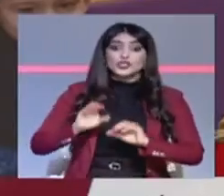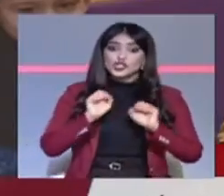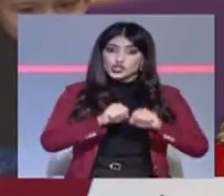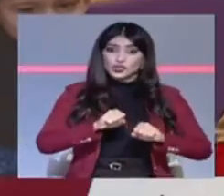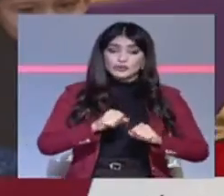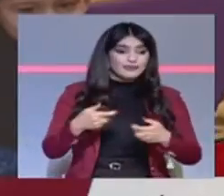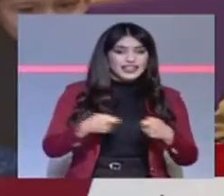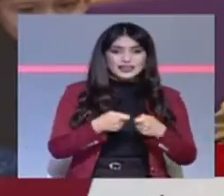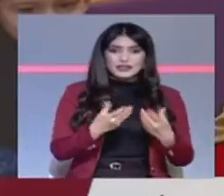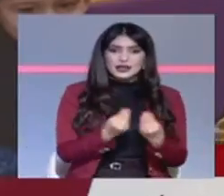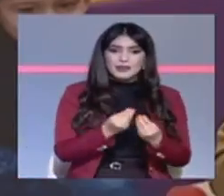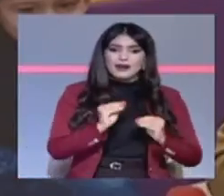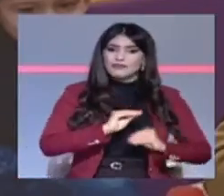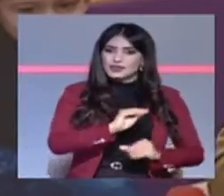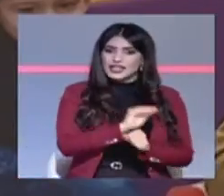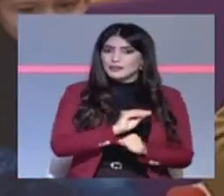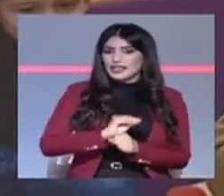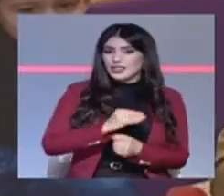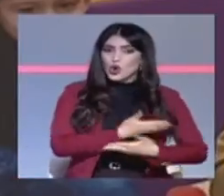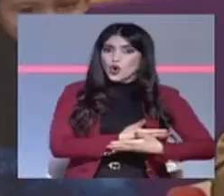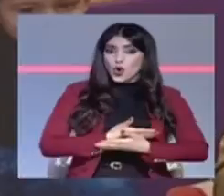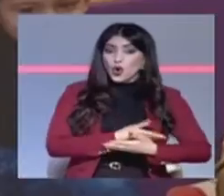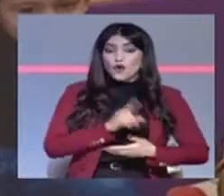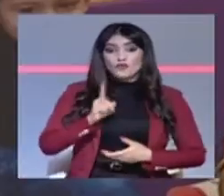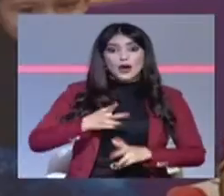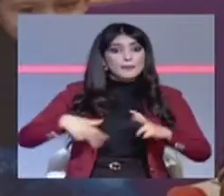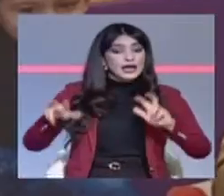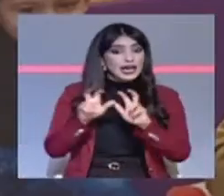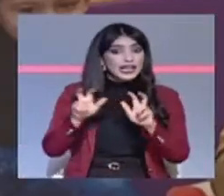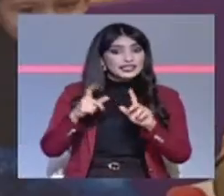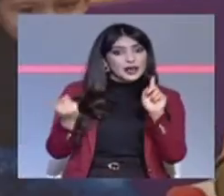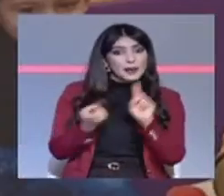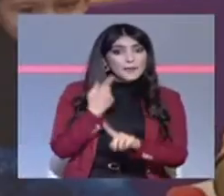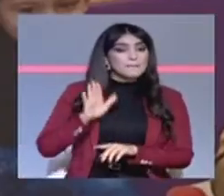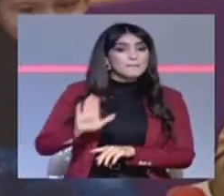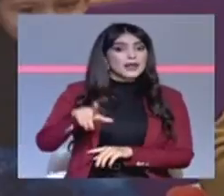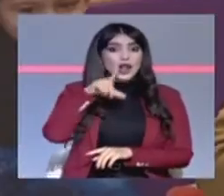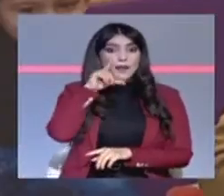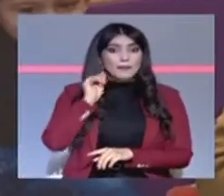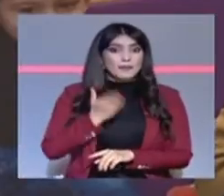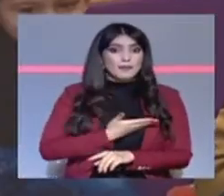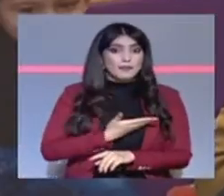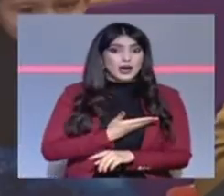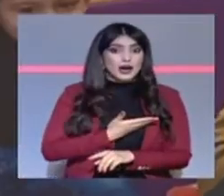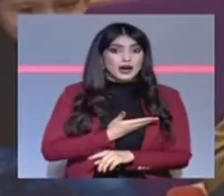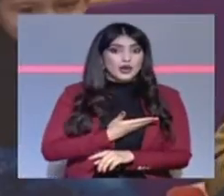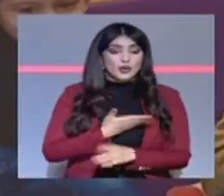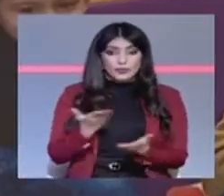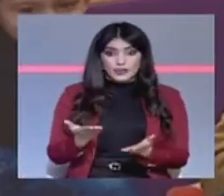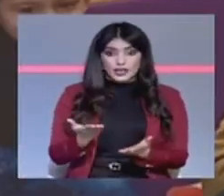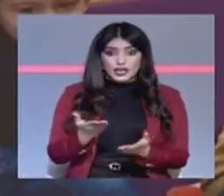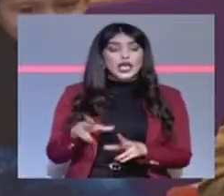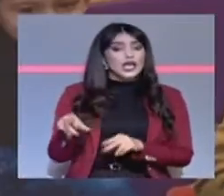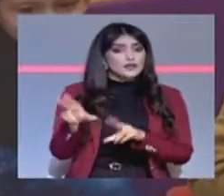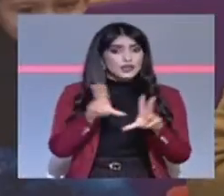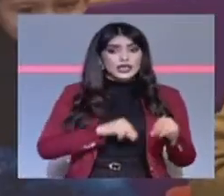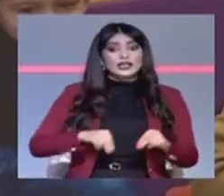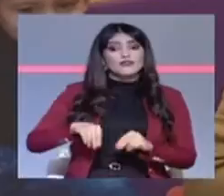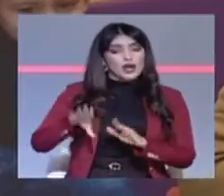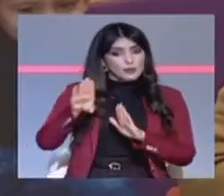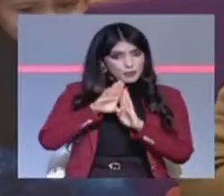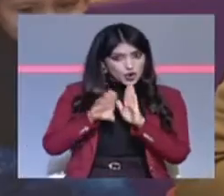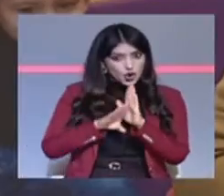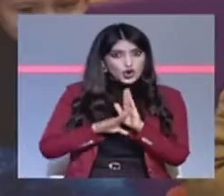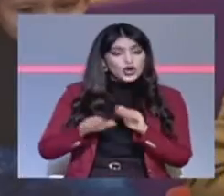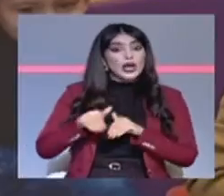في برنامج الكبير فما قناه تلفزيه حسب الاولياء فما اه موقع واب يطلع فيه الاوليه على